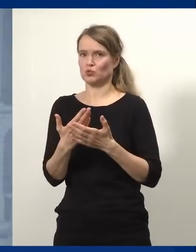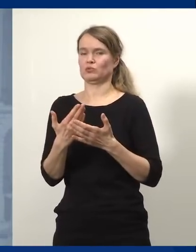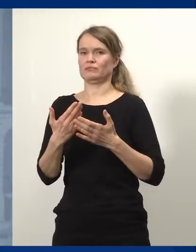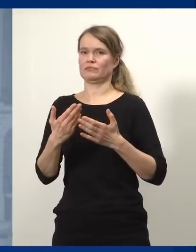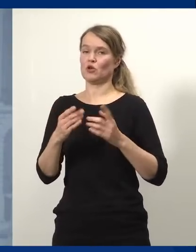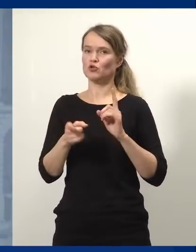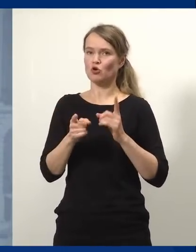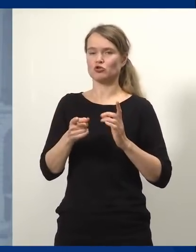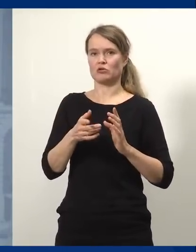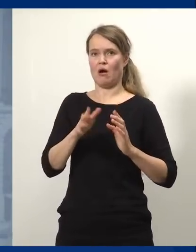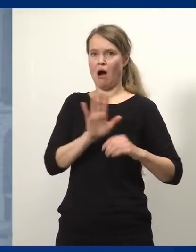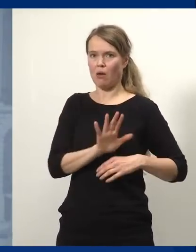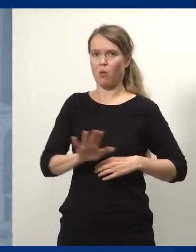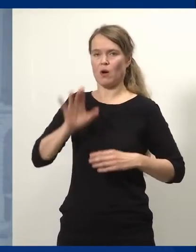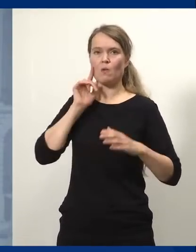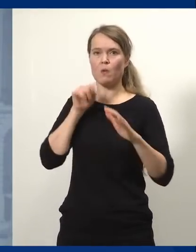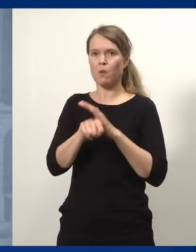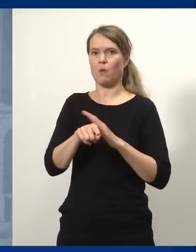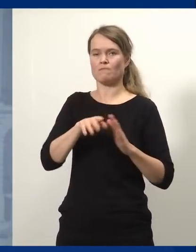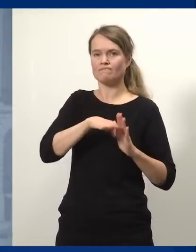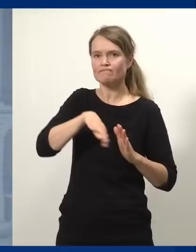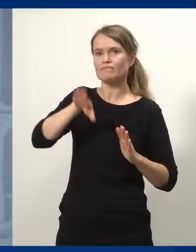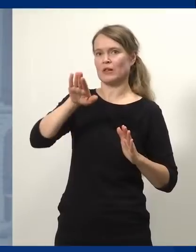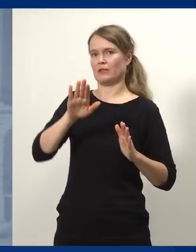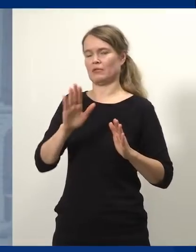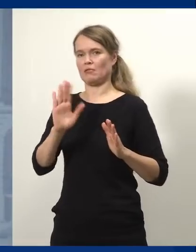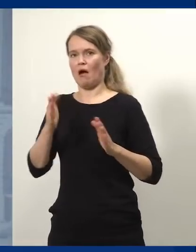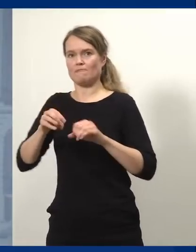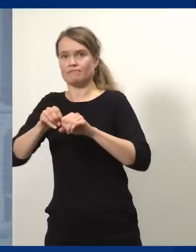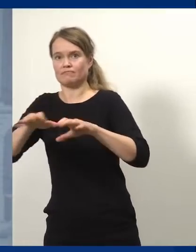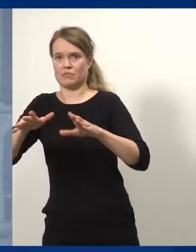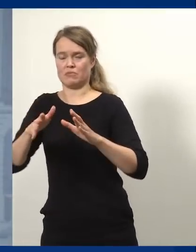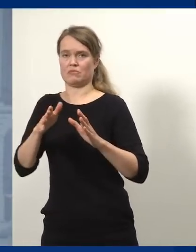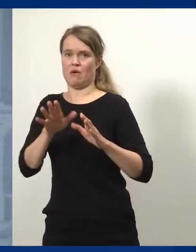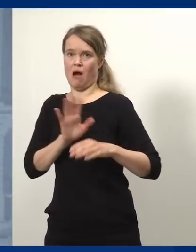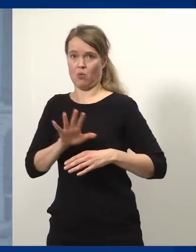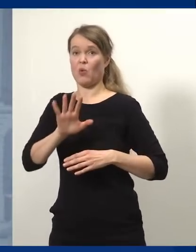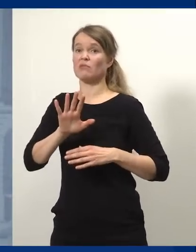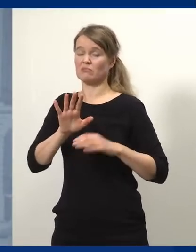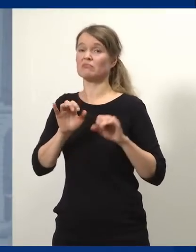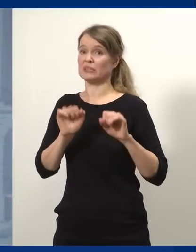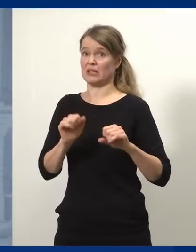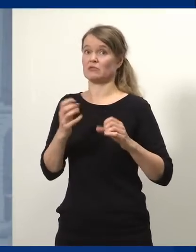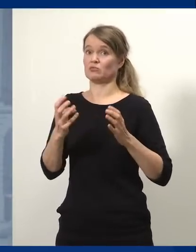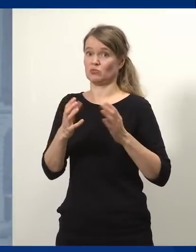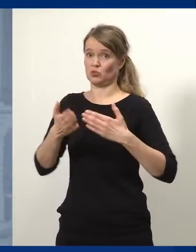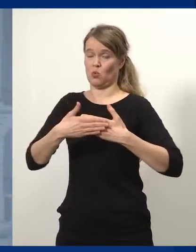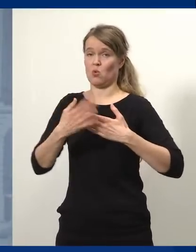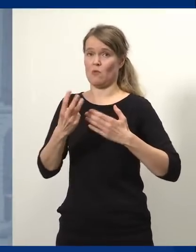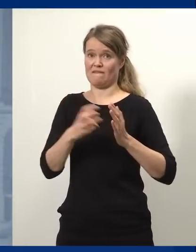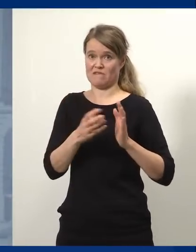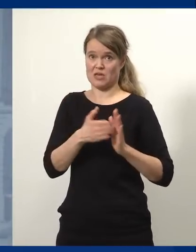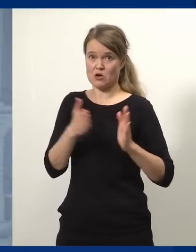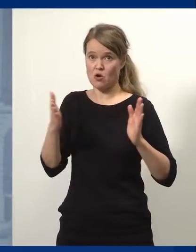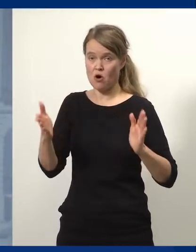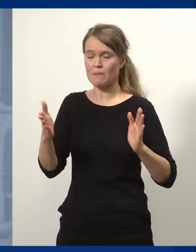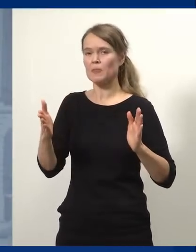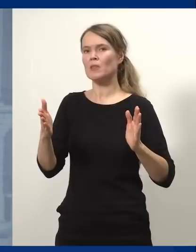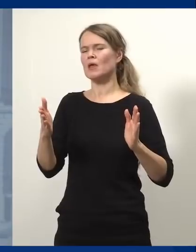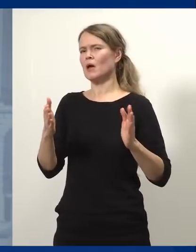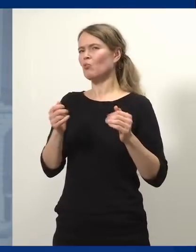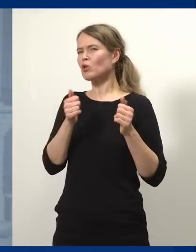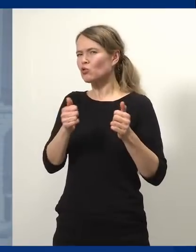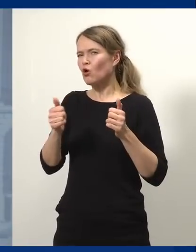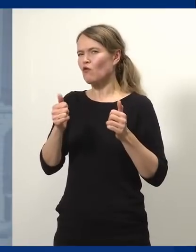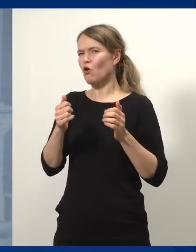ja kiihtymisvaiheen alueilla tarkoitus toteuttaa. Mutta tämän 3 viikon jälkeen toivottavasti tämä tilanne olisi